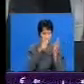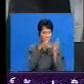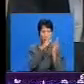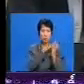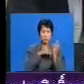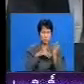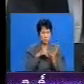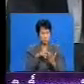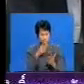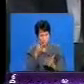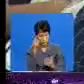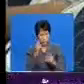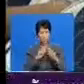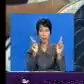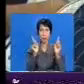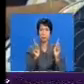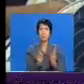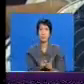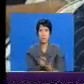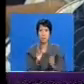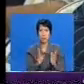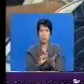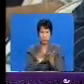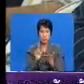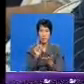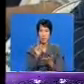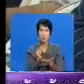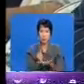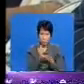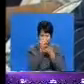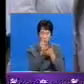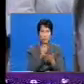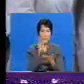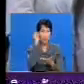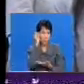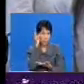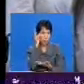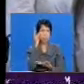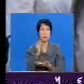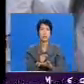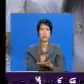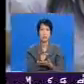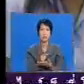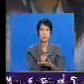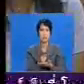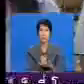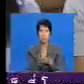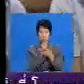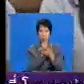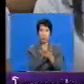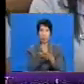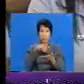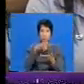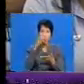มีการทบทวนบทบาทใน2ประเด็นหลักด้วยกันก็คือการเป็นสื่อที่ทำความเข้าใจในสถานการณ์และการเป็นสื่อเพื่อการนำเสนอ